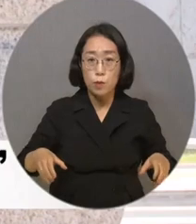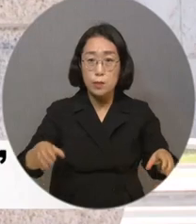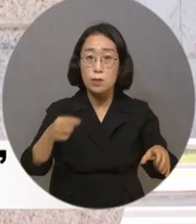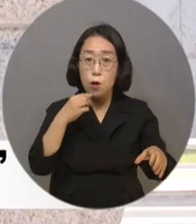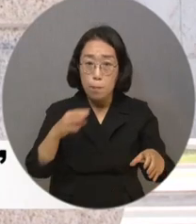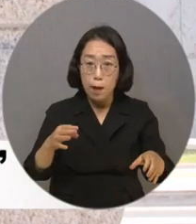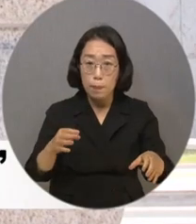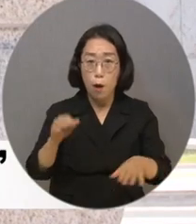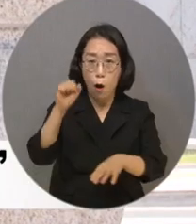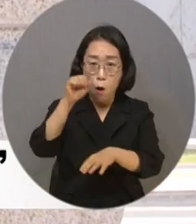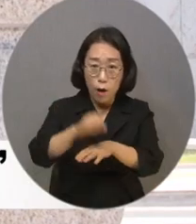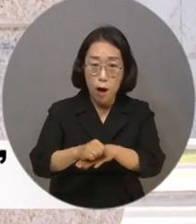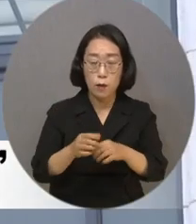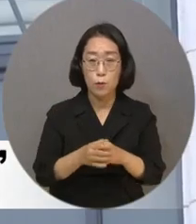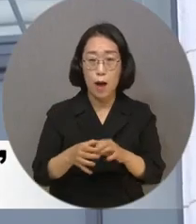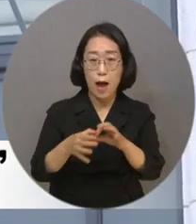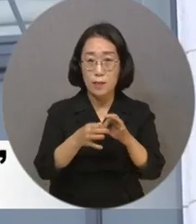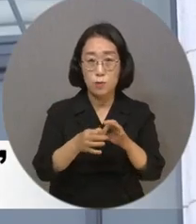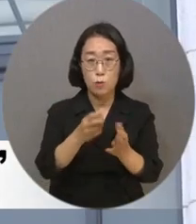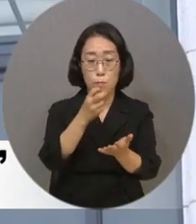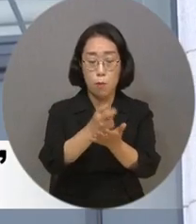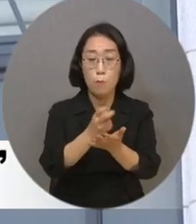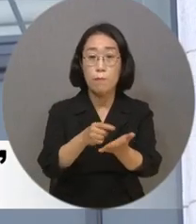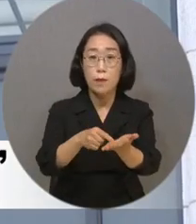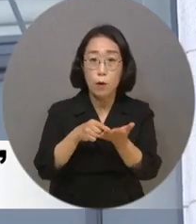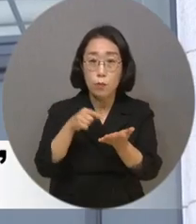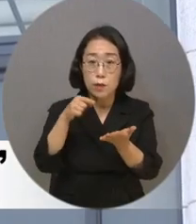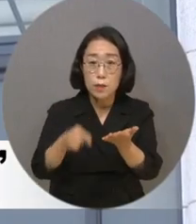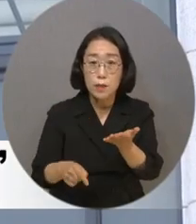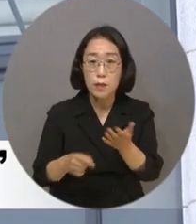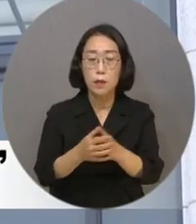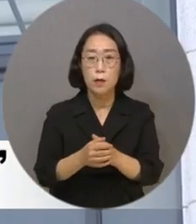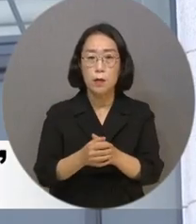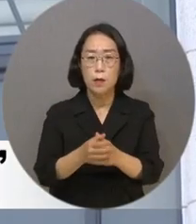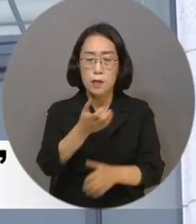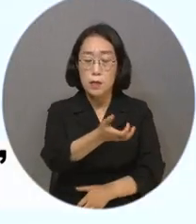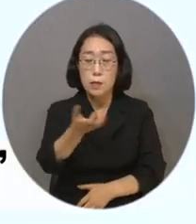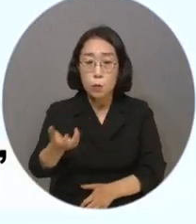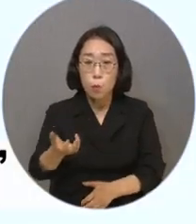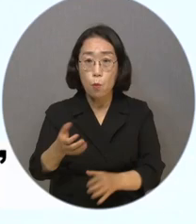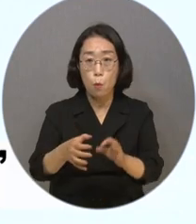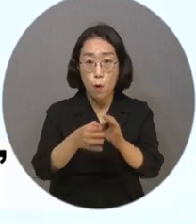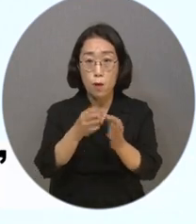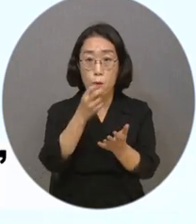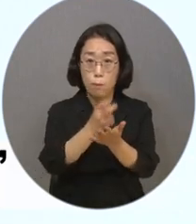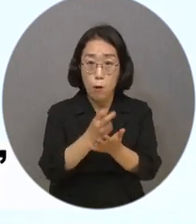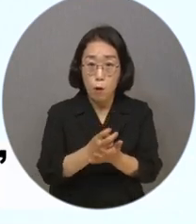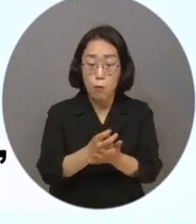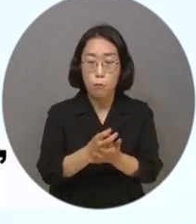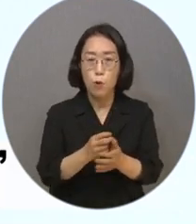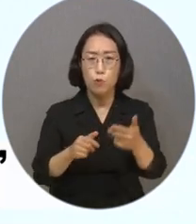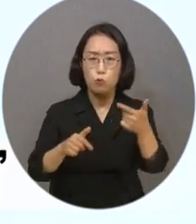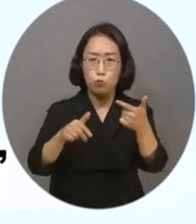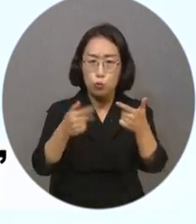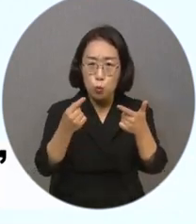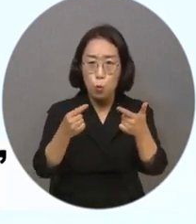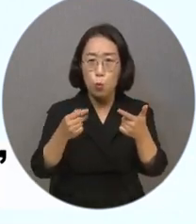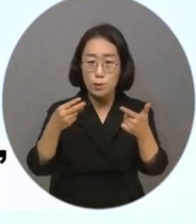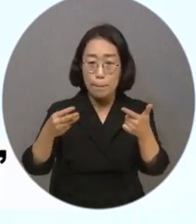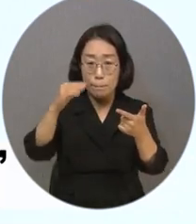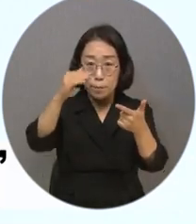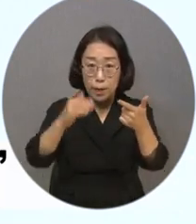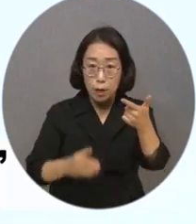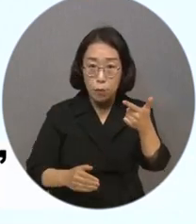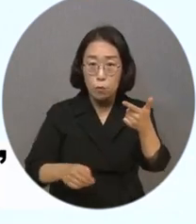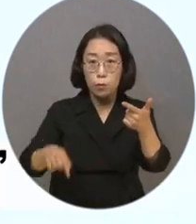휠체어 고정설비의 안전 기준을 정하고 있는 교통약자의 이동편의증진법 시행규칙 제6조 제3항